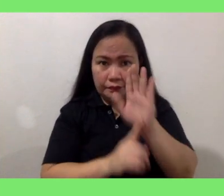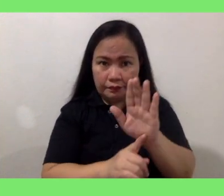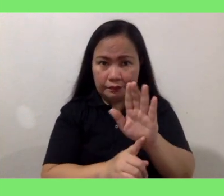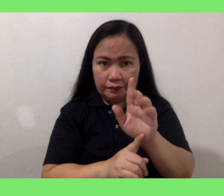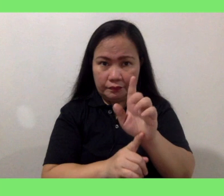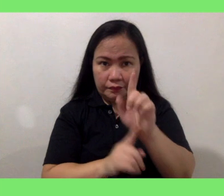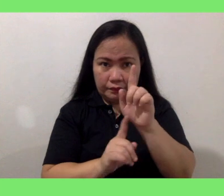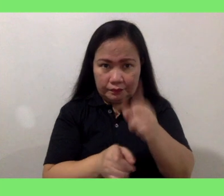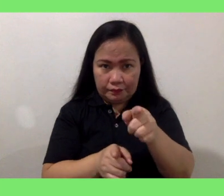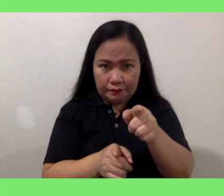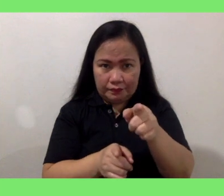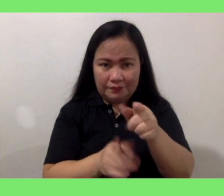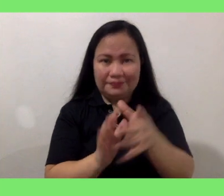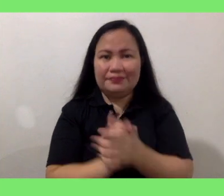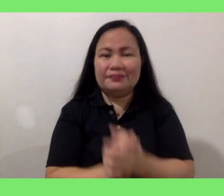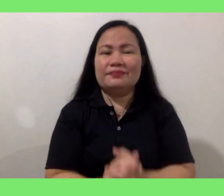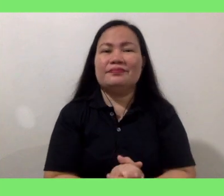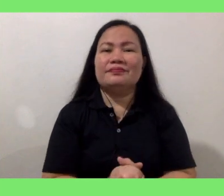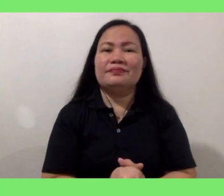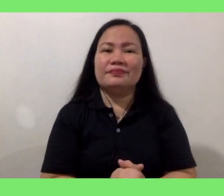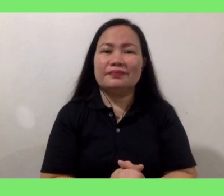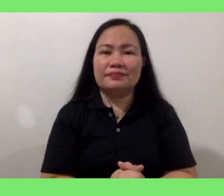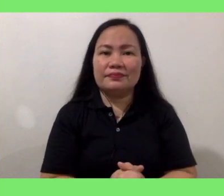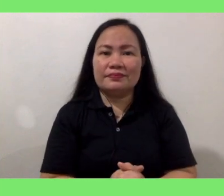show you the answers.